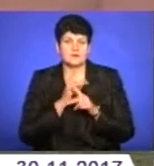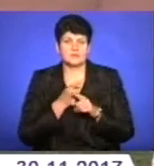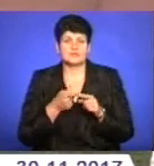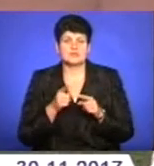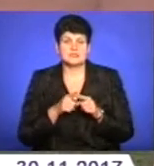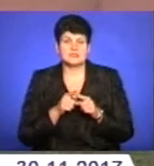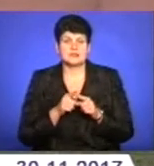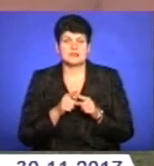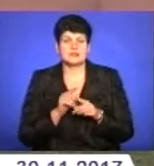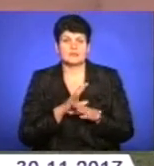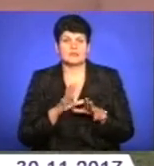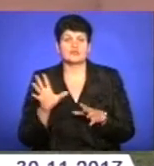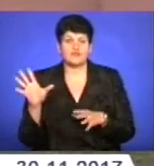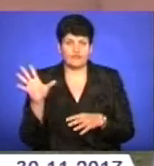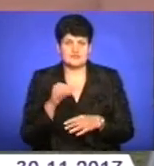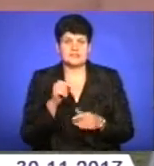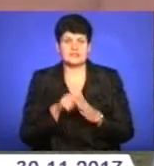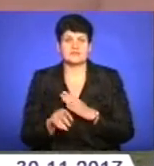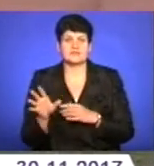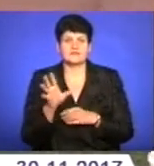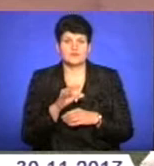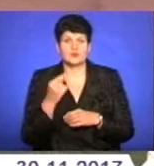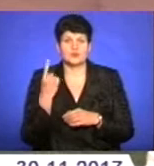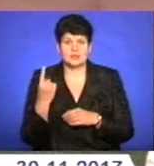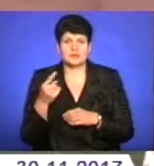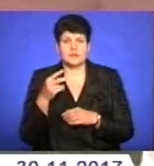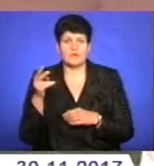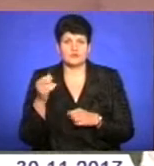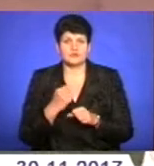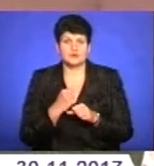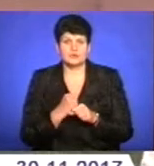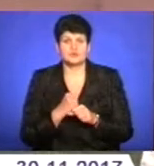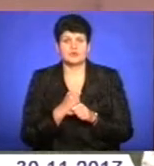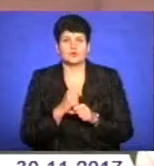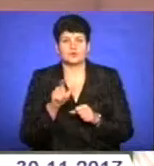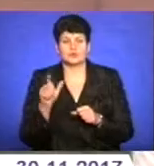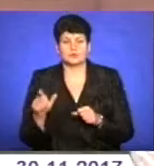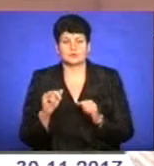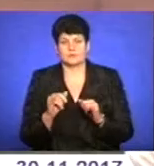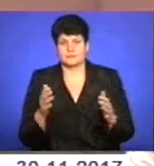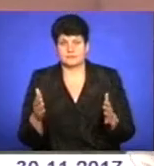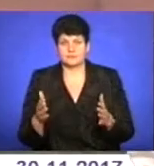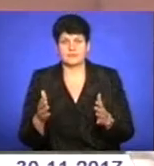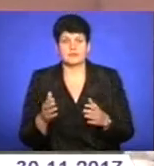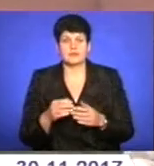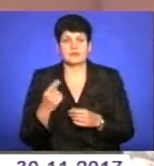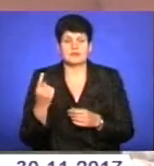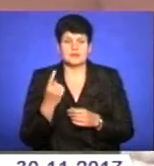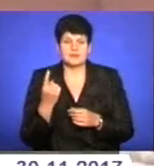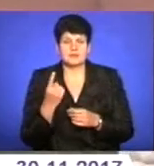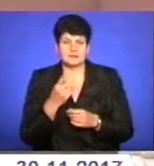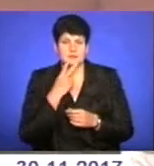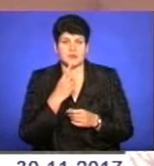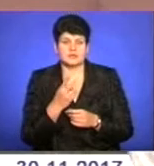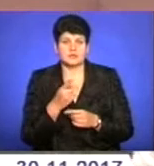буде. Як всі, то всі. Один свій поверх, як я зроблю, то тільки нароблю, напевне, людям. Єдине те, що бачите, оцей був,